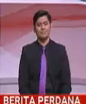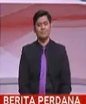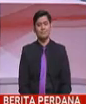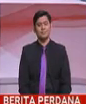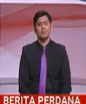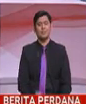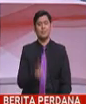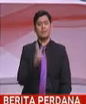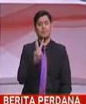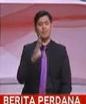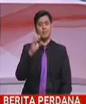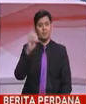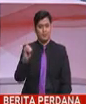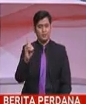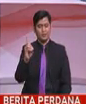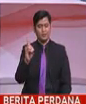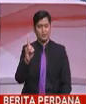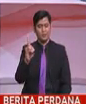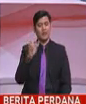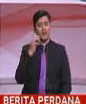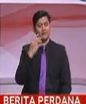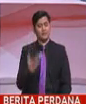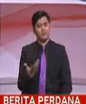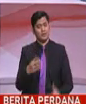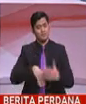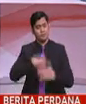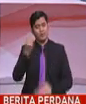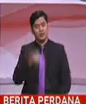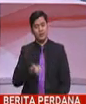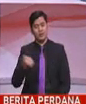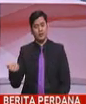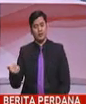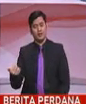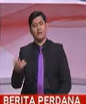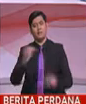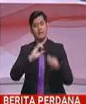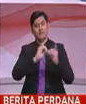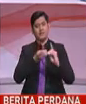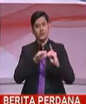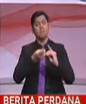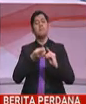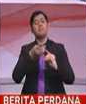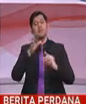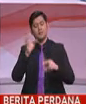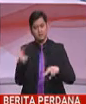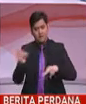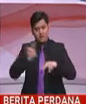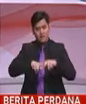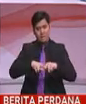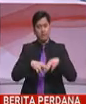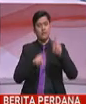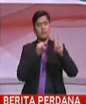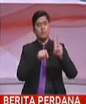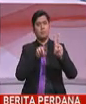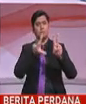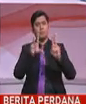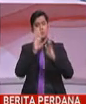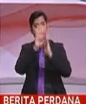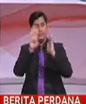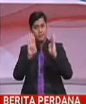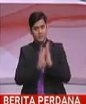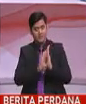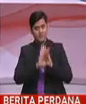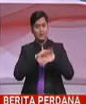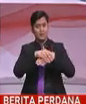Western Digital Senen Berhad pengeluar peralatan storan digital akan menambah pelaburan berjumlah 2.3 bilion ringgit